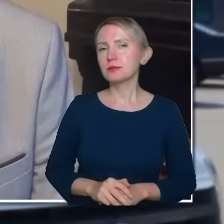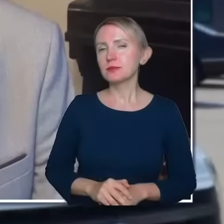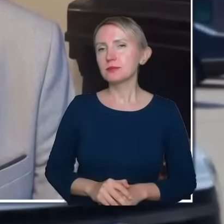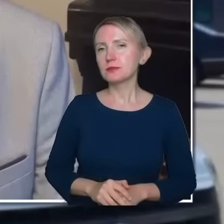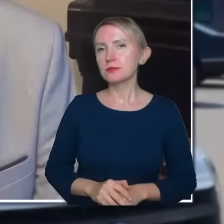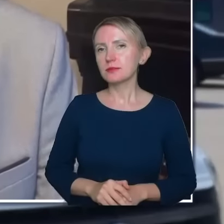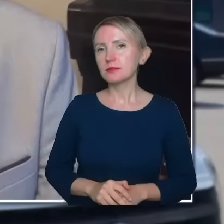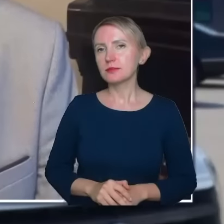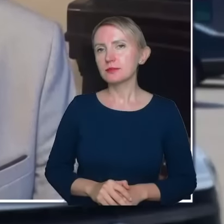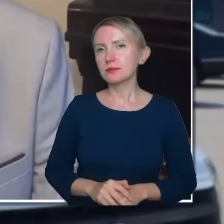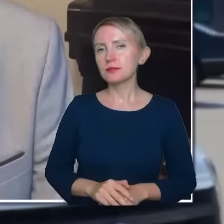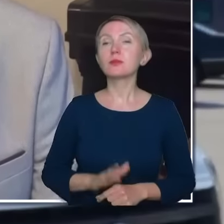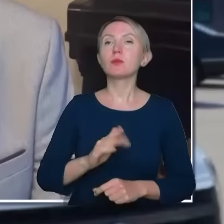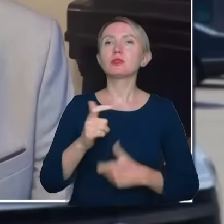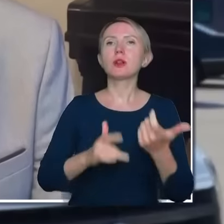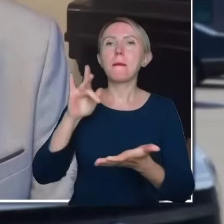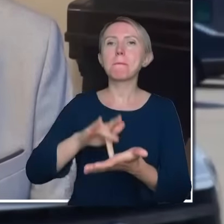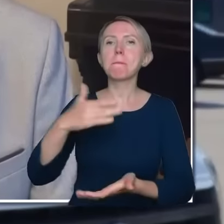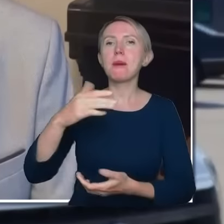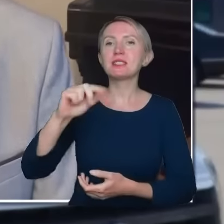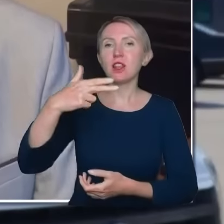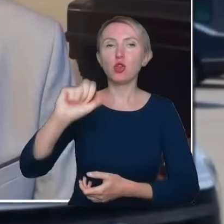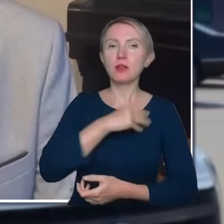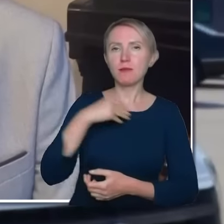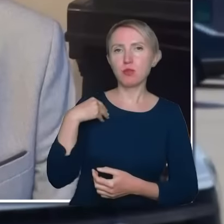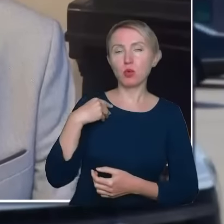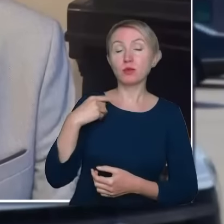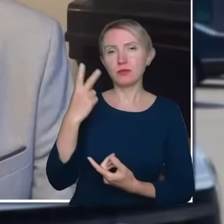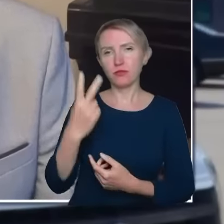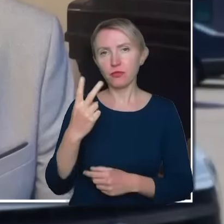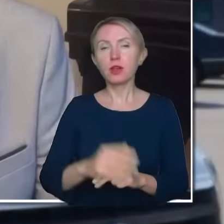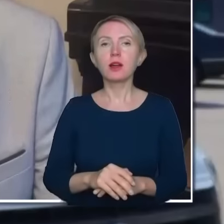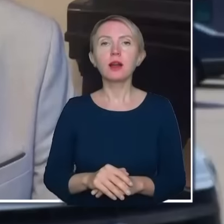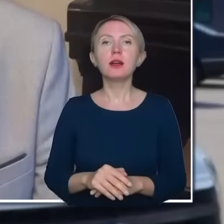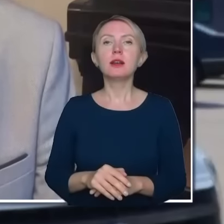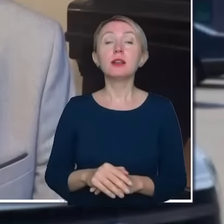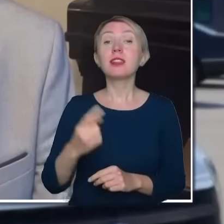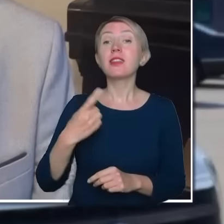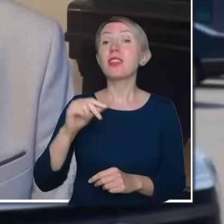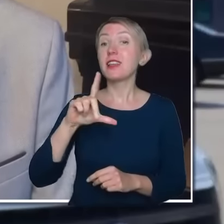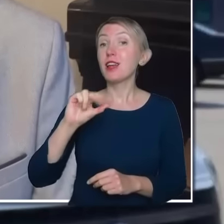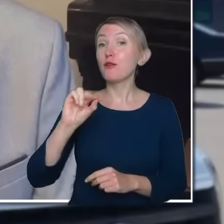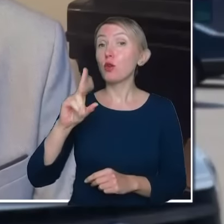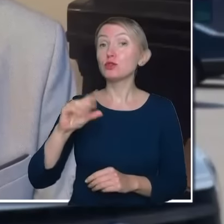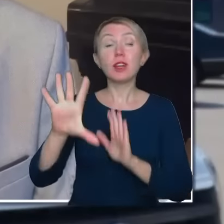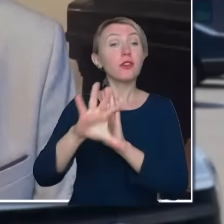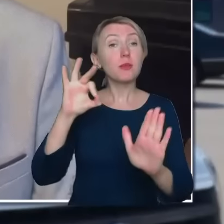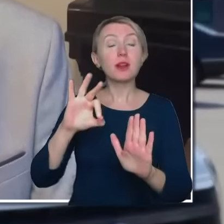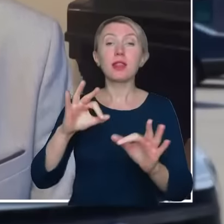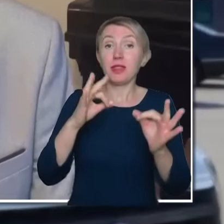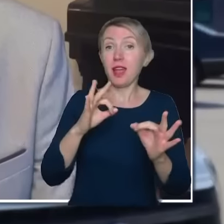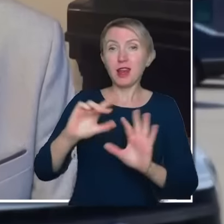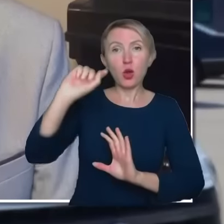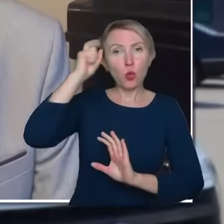projekt bliźniaczy, który będzie prowadzony w Macedonii. Pan Daniel Woźniak został wytypowany przez obecnego